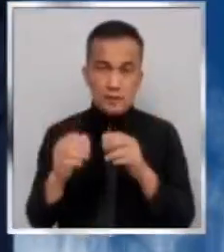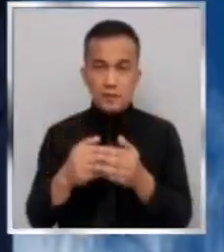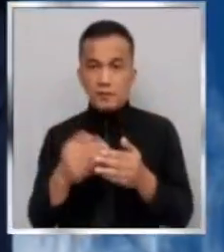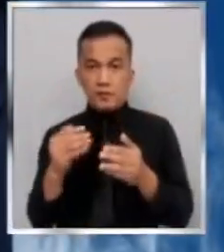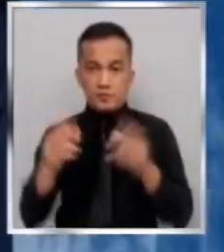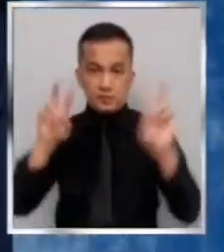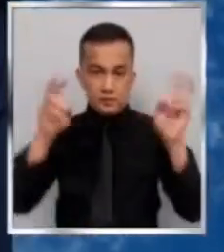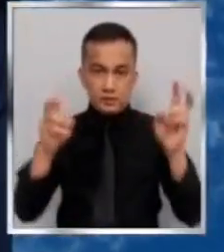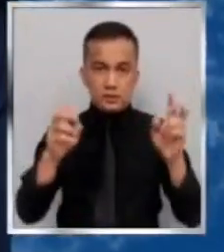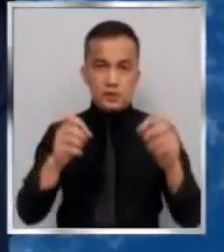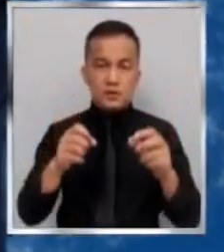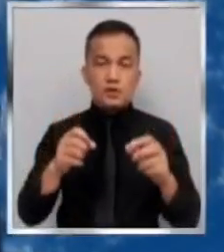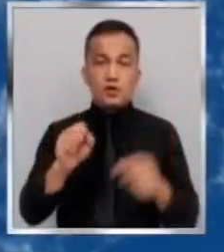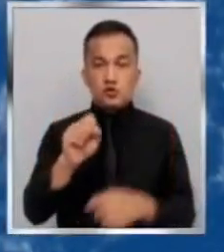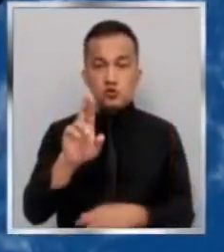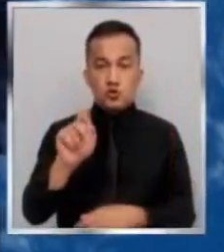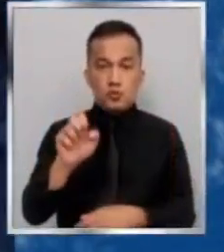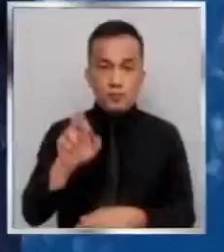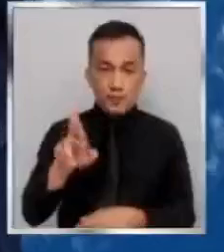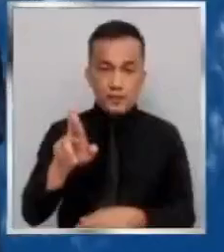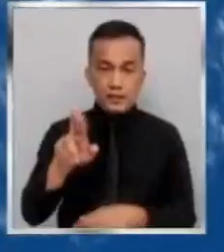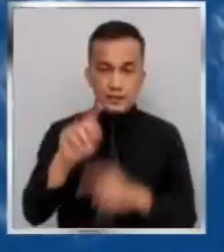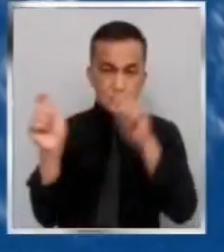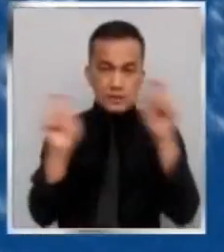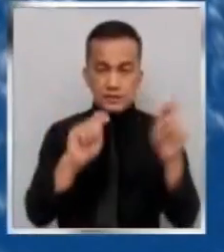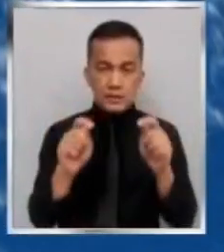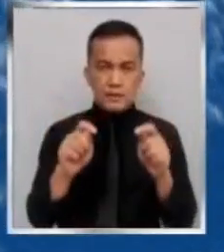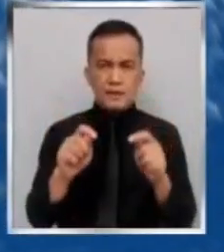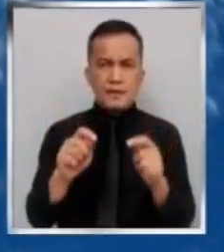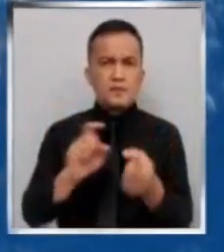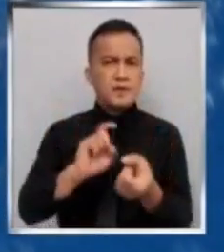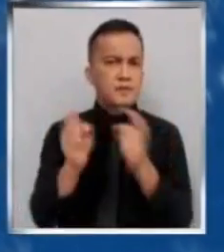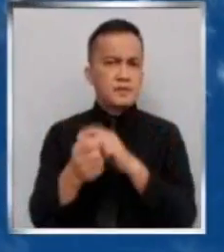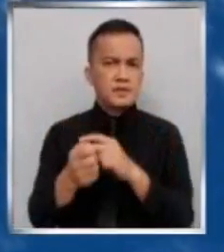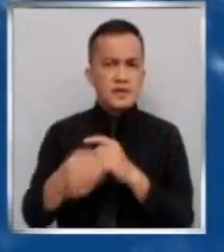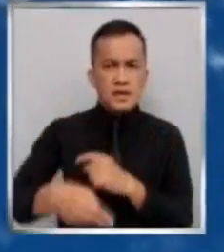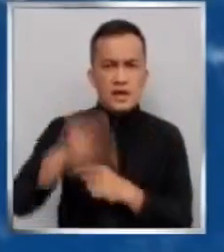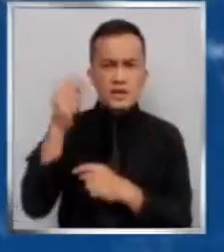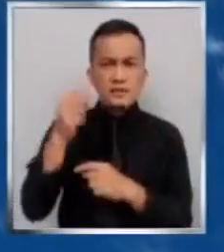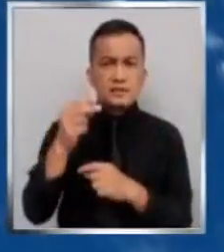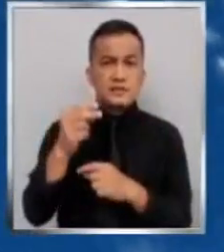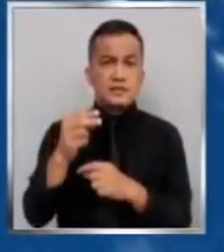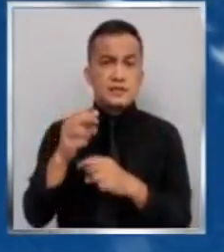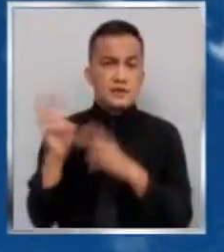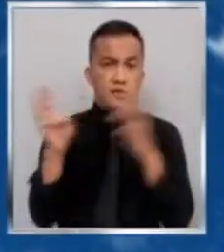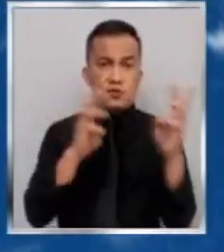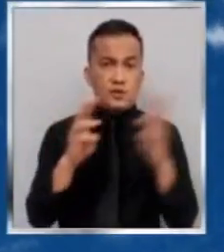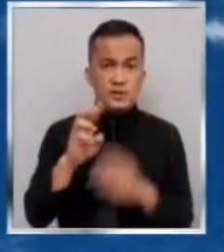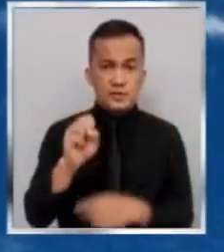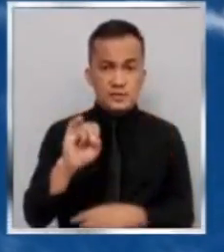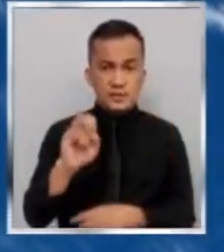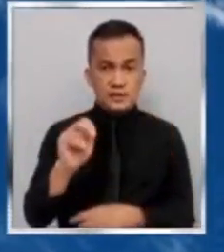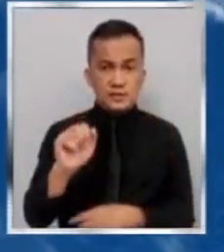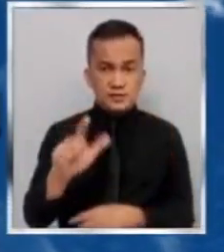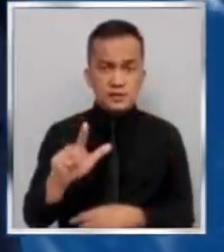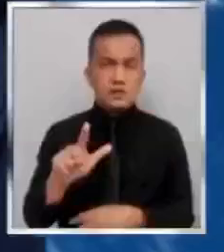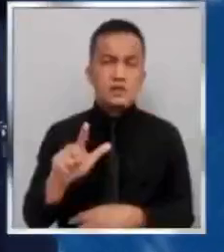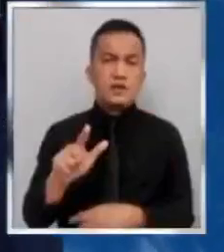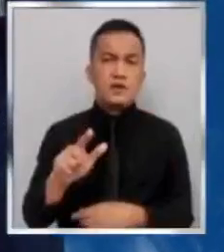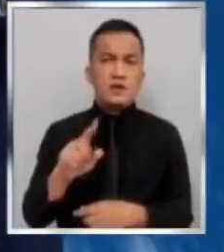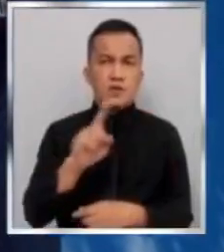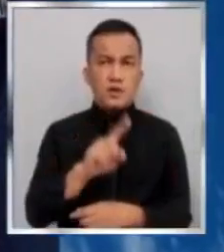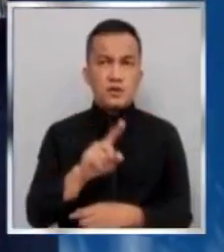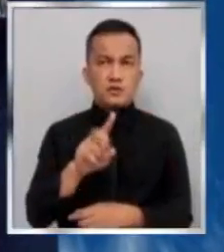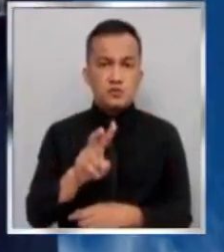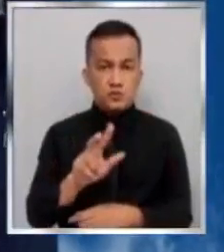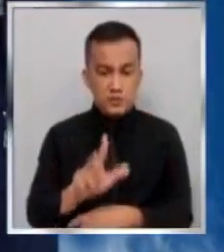typhoon. May pagbabago rin sa highest wind signal pero puro 1 to 5 pa rin yan. At